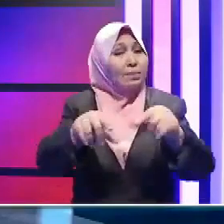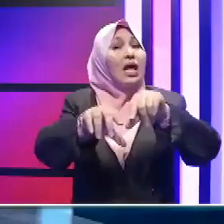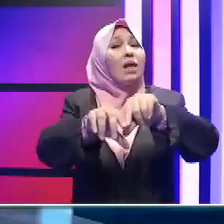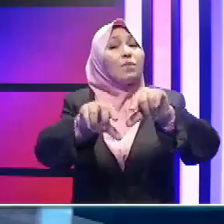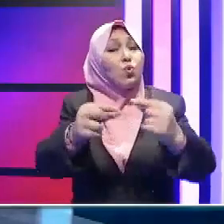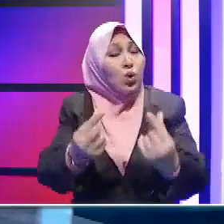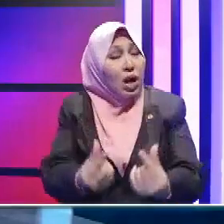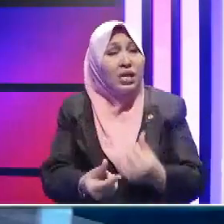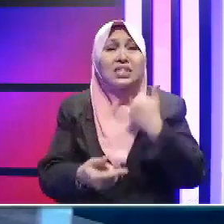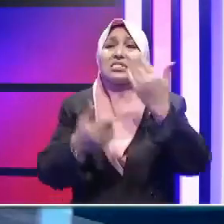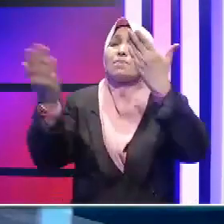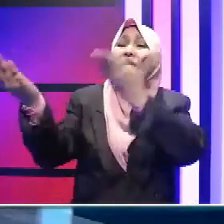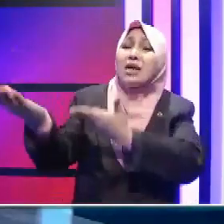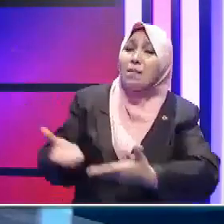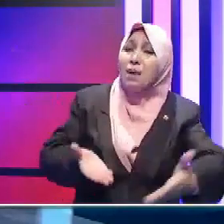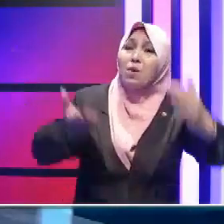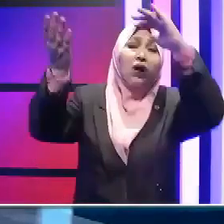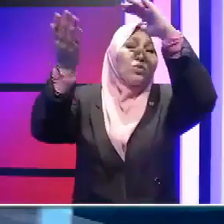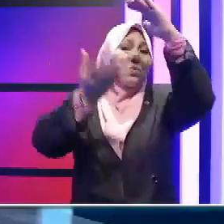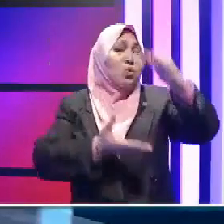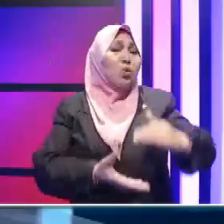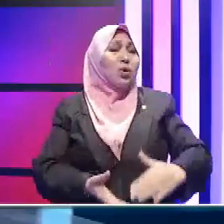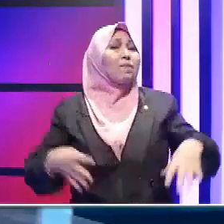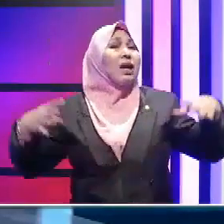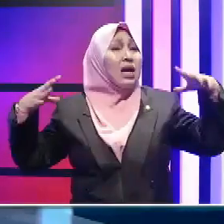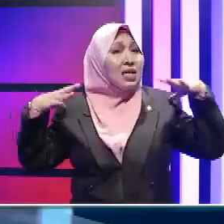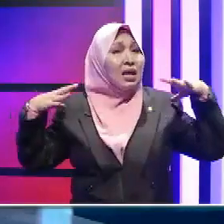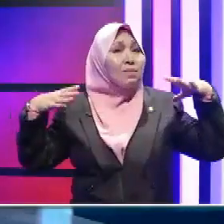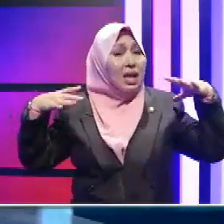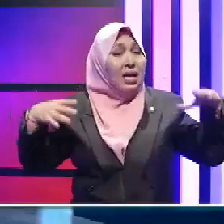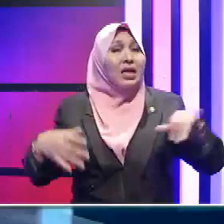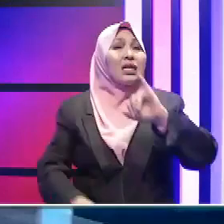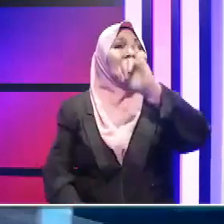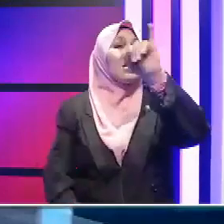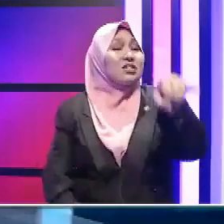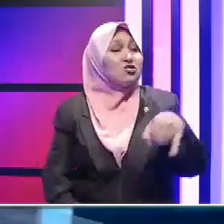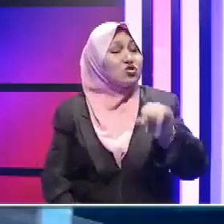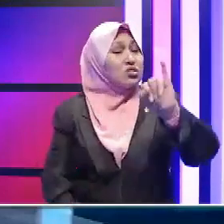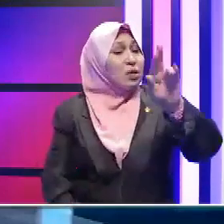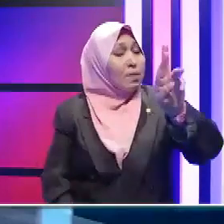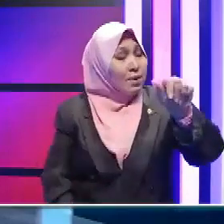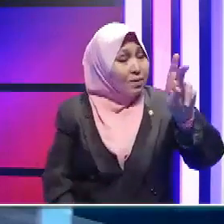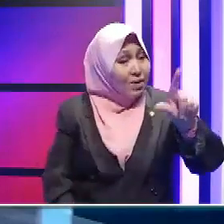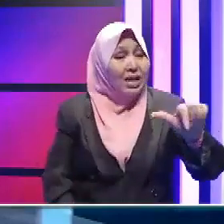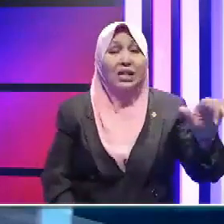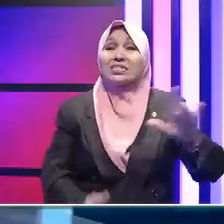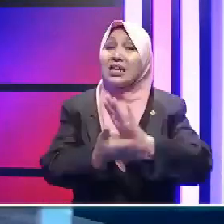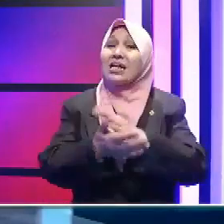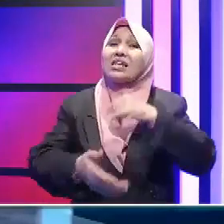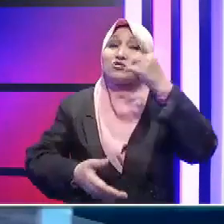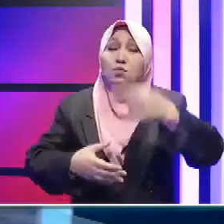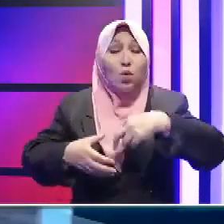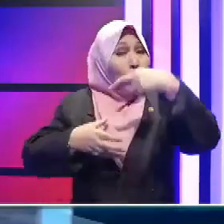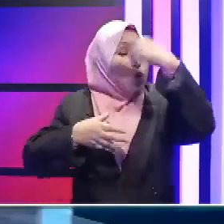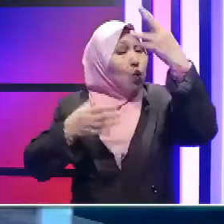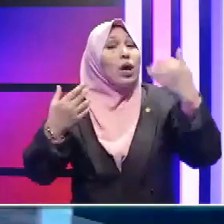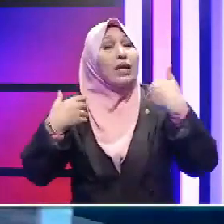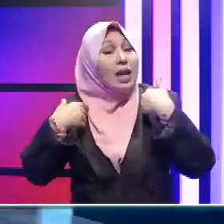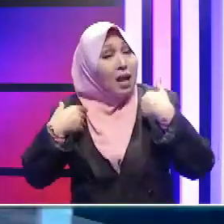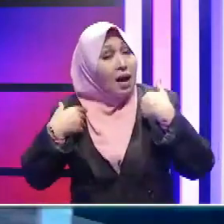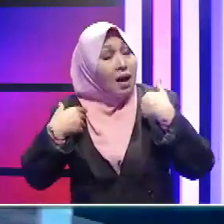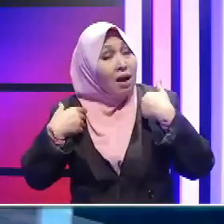Quran siapa yang bawa turun malaikat Hai yaitu Malaikat Jibril maksud saya subre di sebuah roh juga adalah